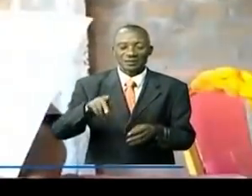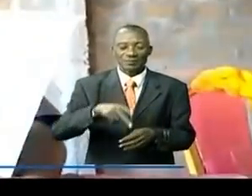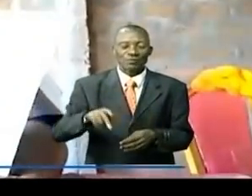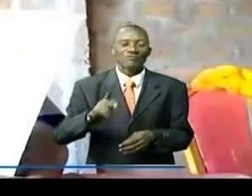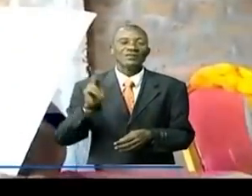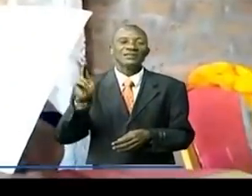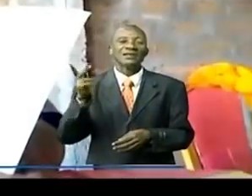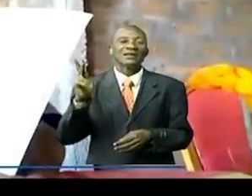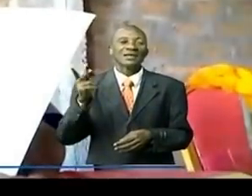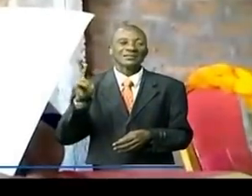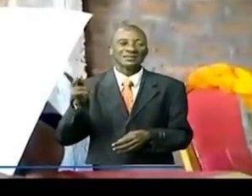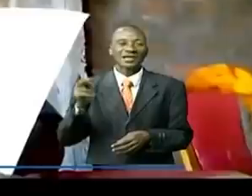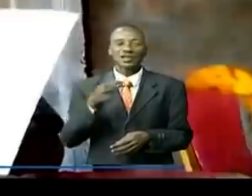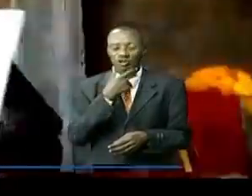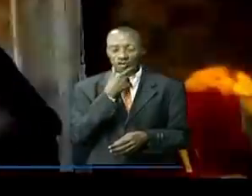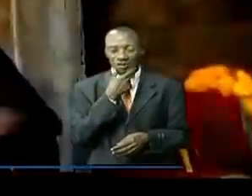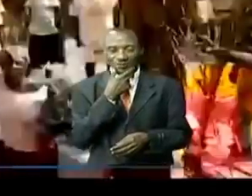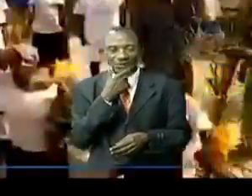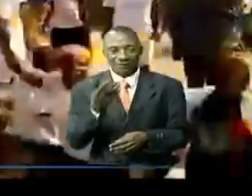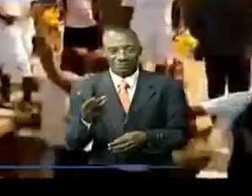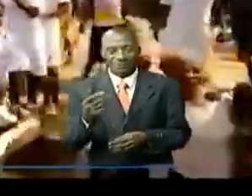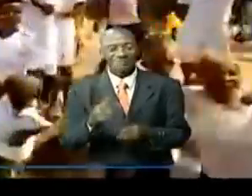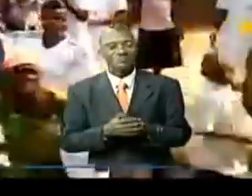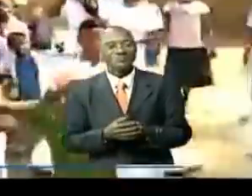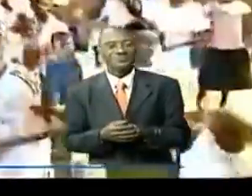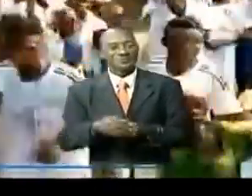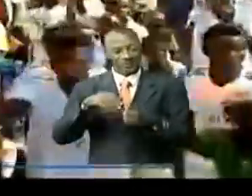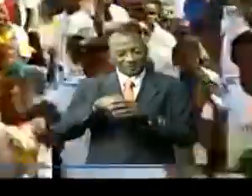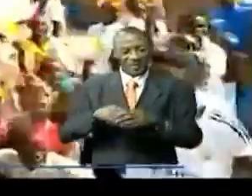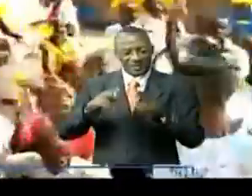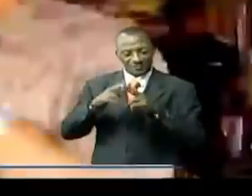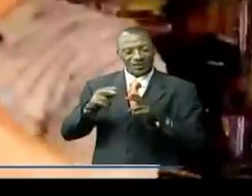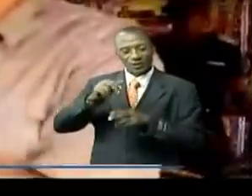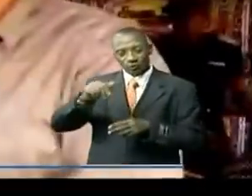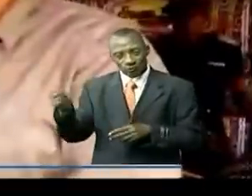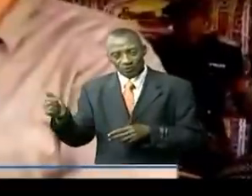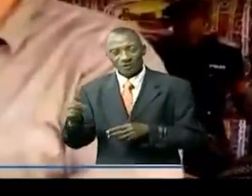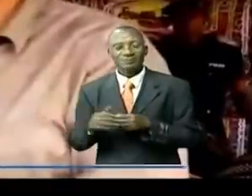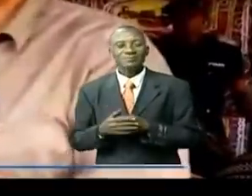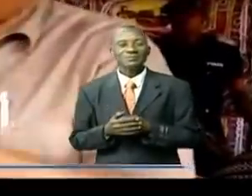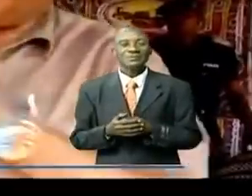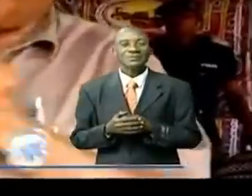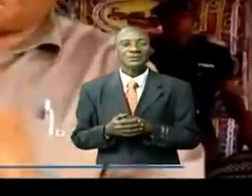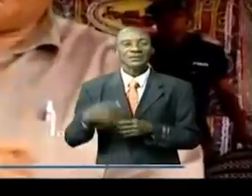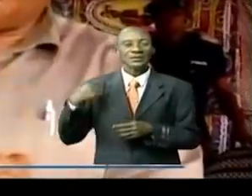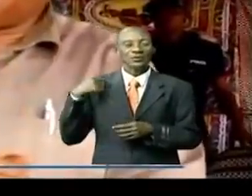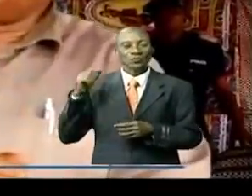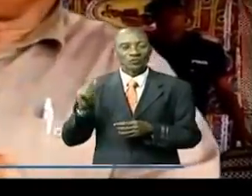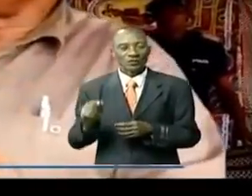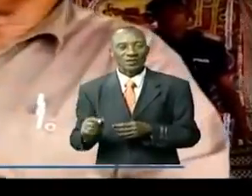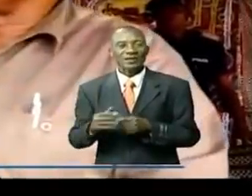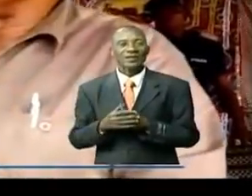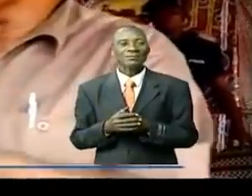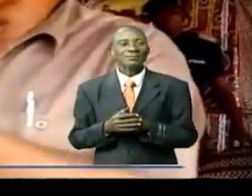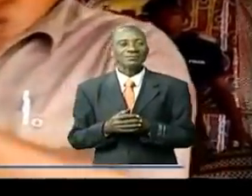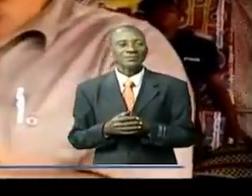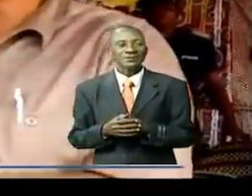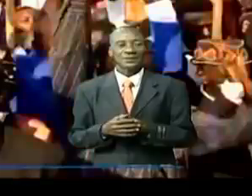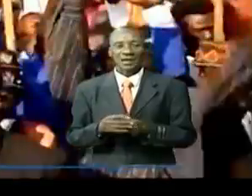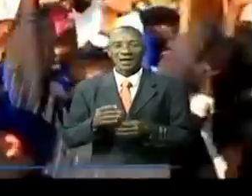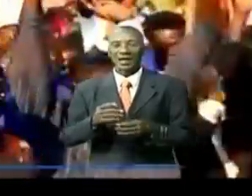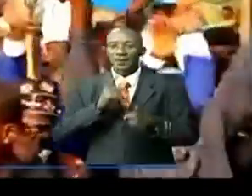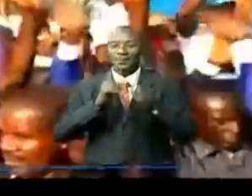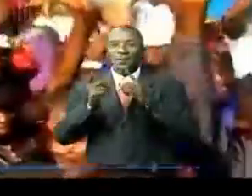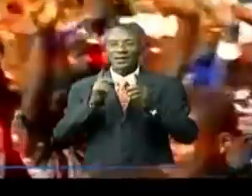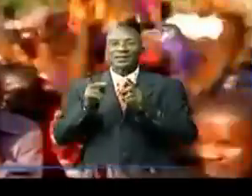et a lancé un message de paix. Au village Mungai Kinganji, le gouverneur Ichundala a sensibilisé la population sur